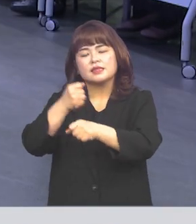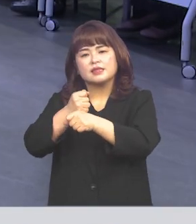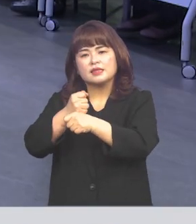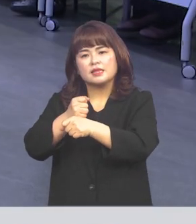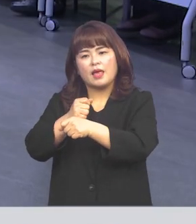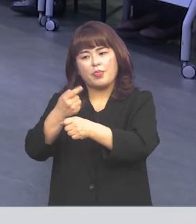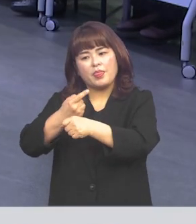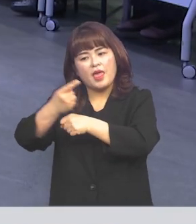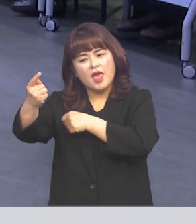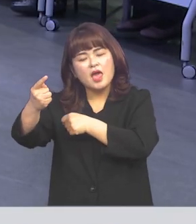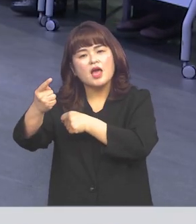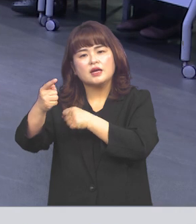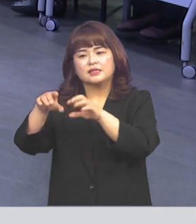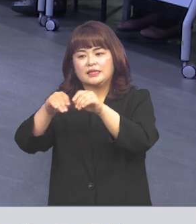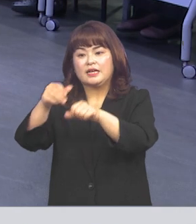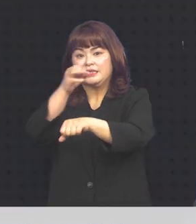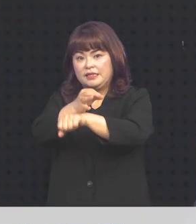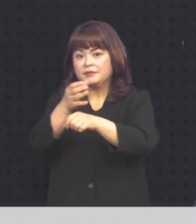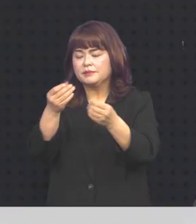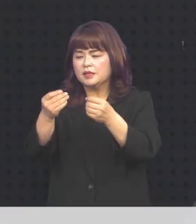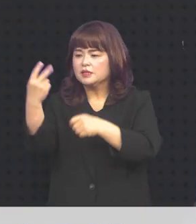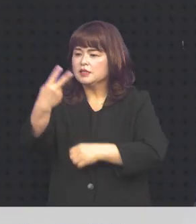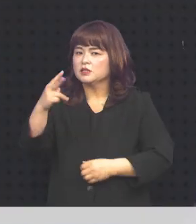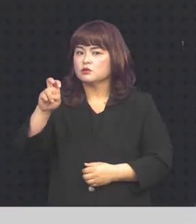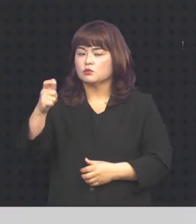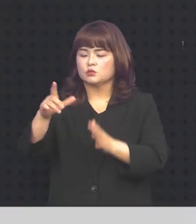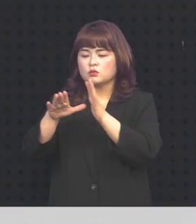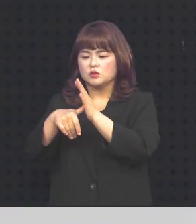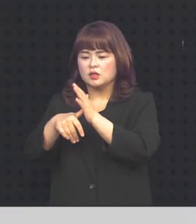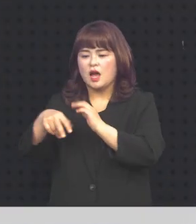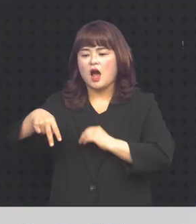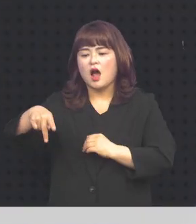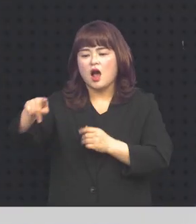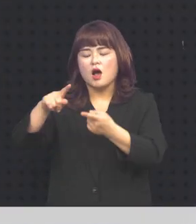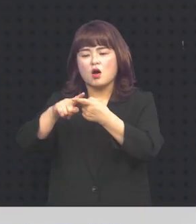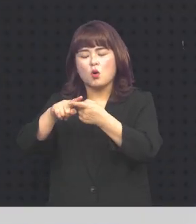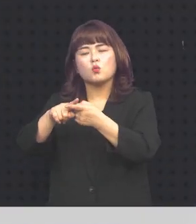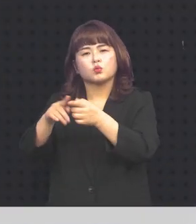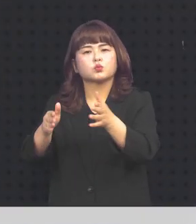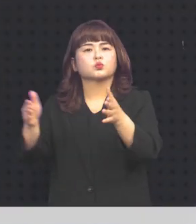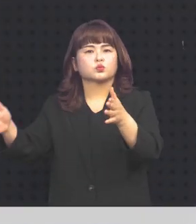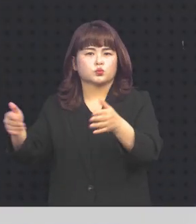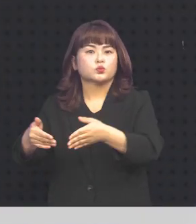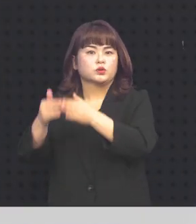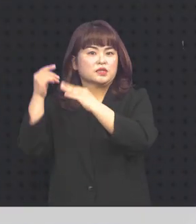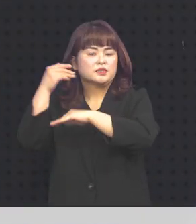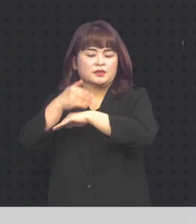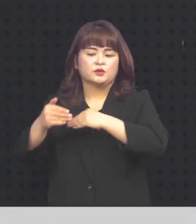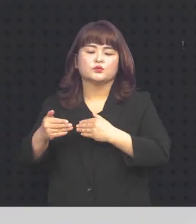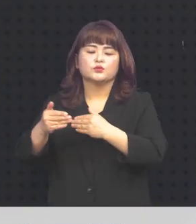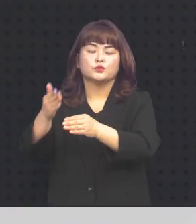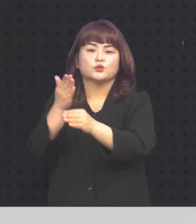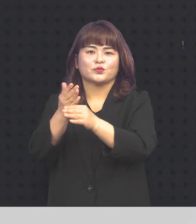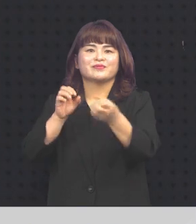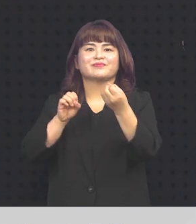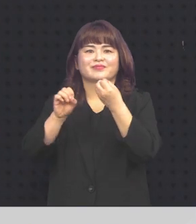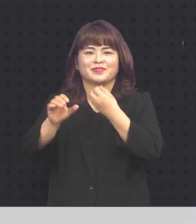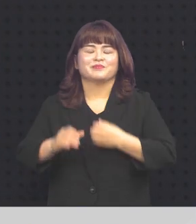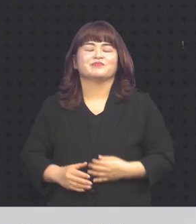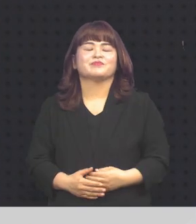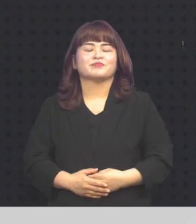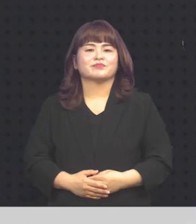대상 토지를 내년까지 매입하고 2026년까지 통학로를 완공하는 계획을 세우고 설계가 진행